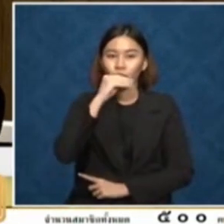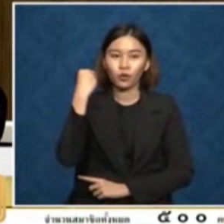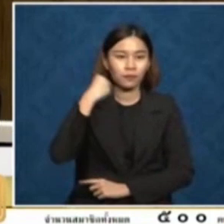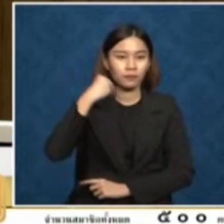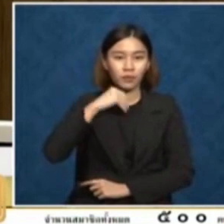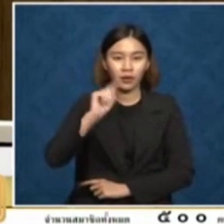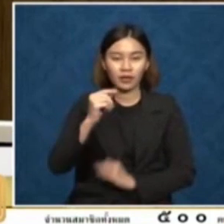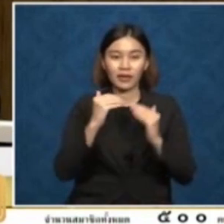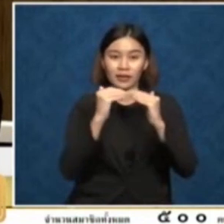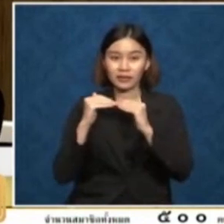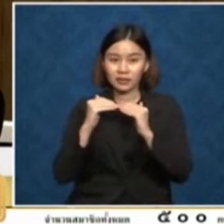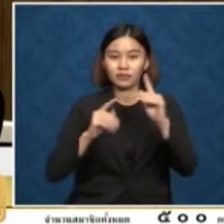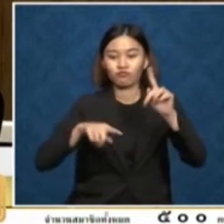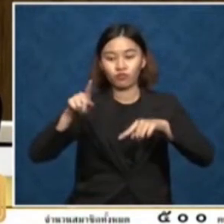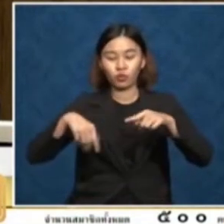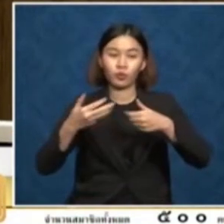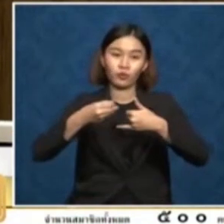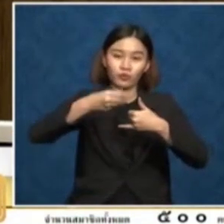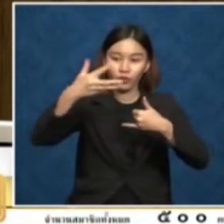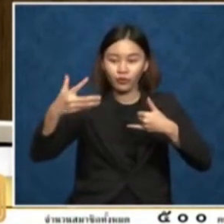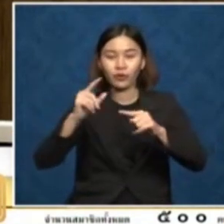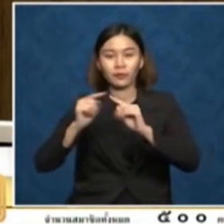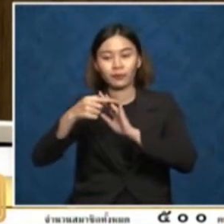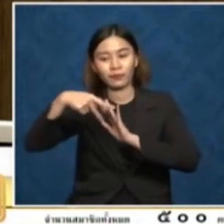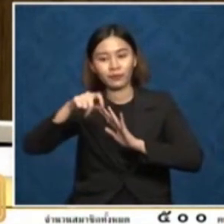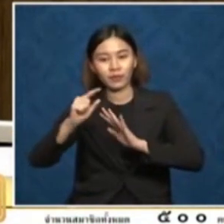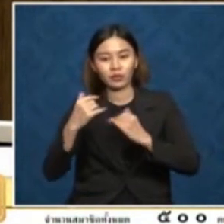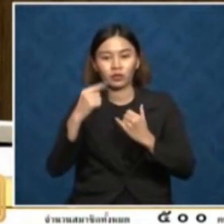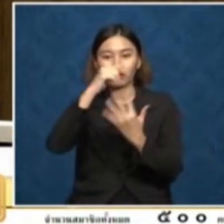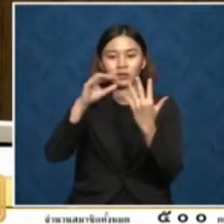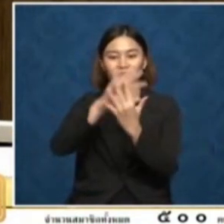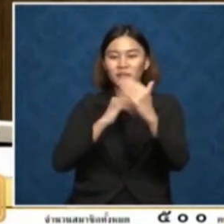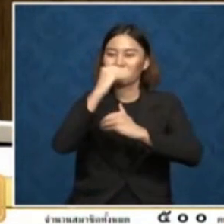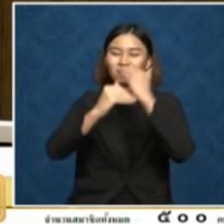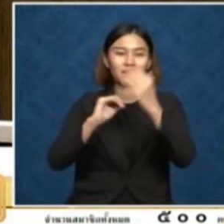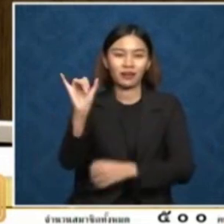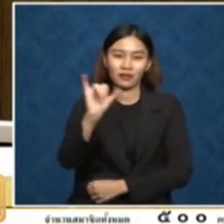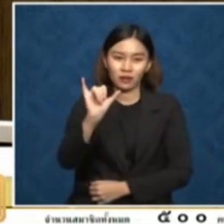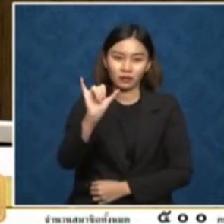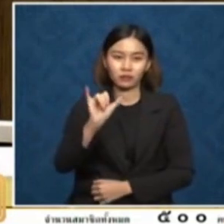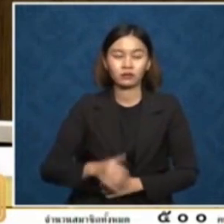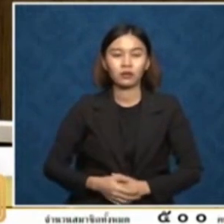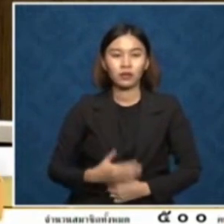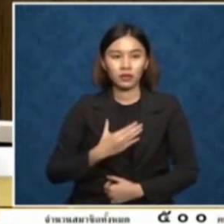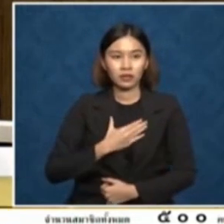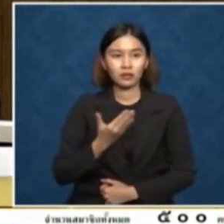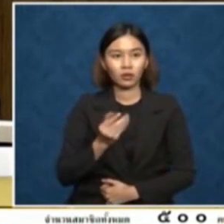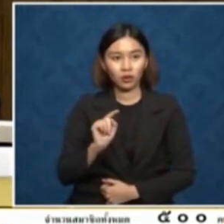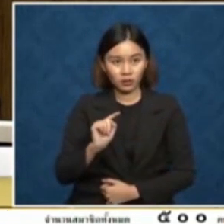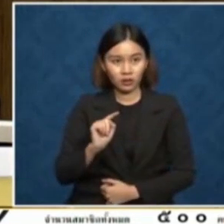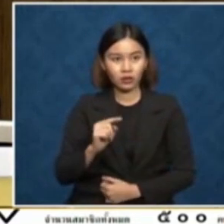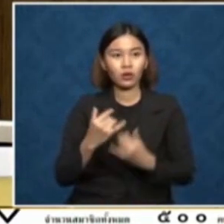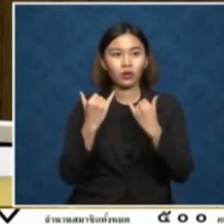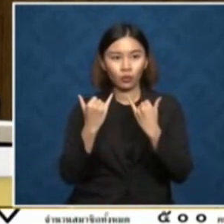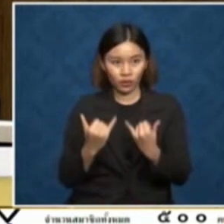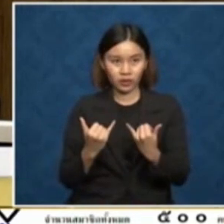อว่าสิทธิความหลากหลายทางเพศนั้นประเทศไทยไปไม่ถึงไหนเสียทีนะคะท่านจึงขอยืนยัน